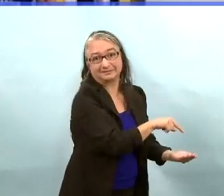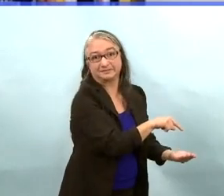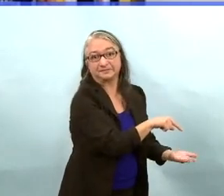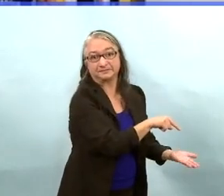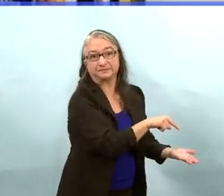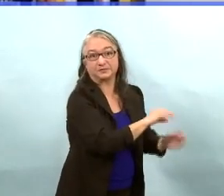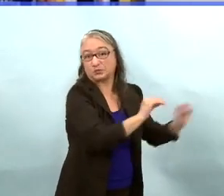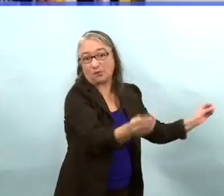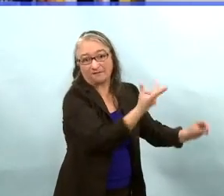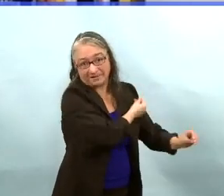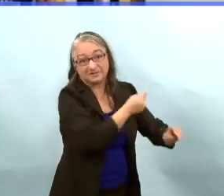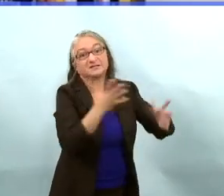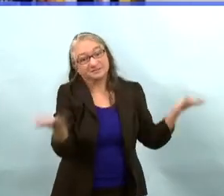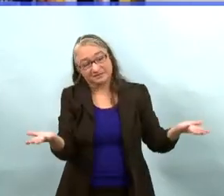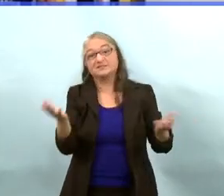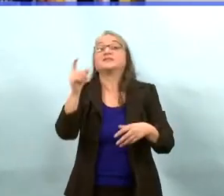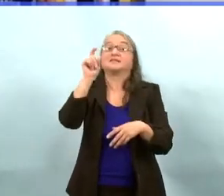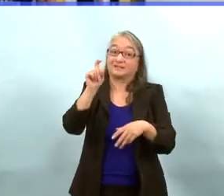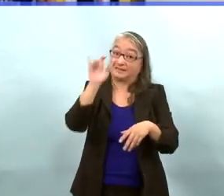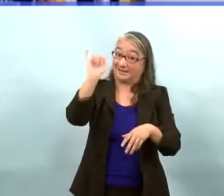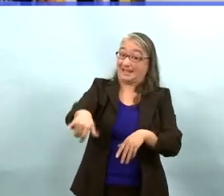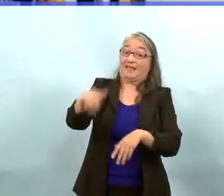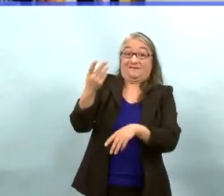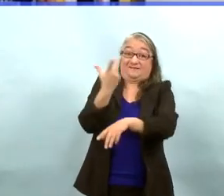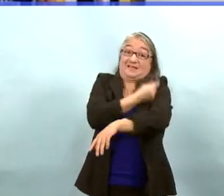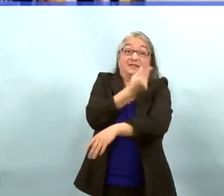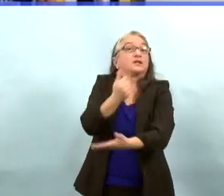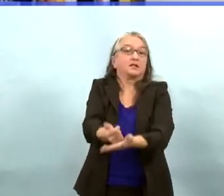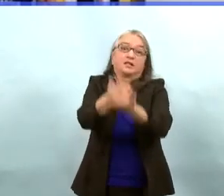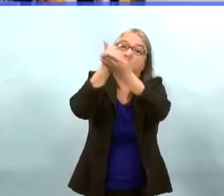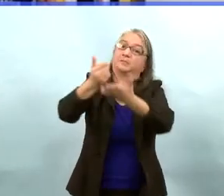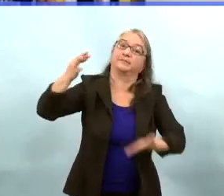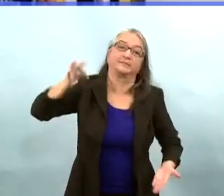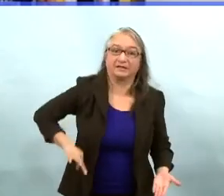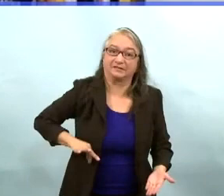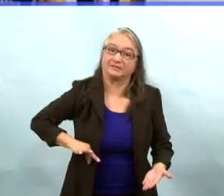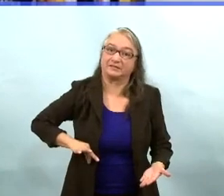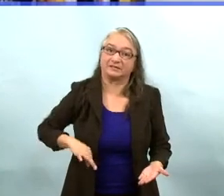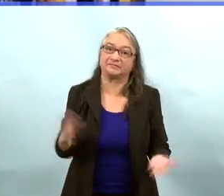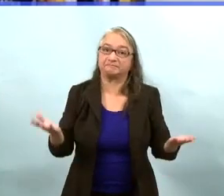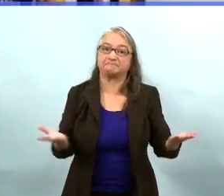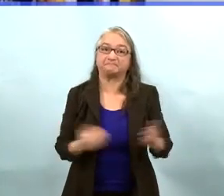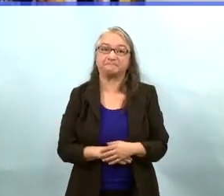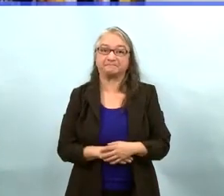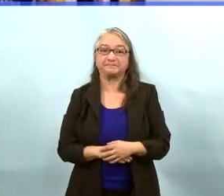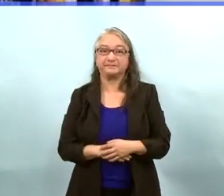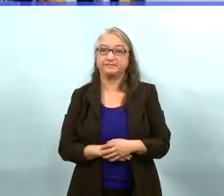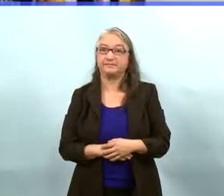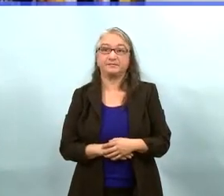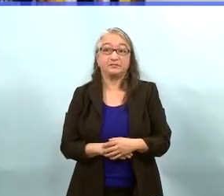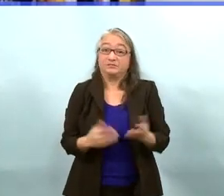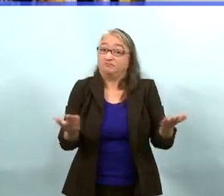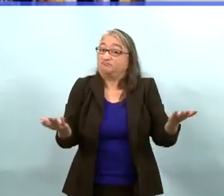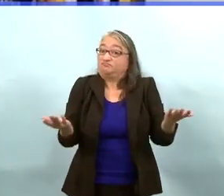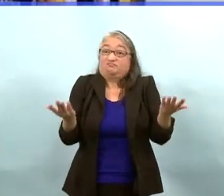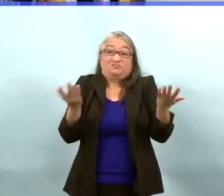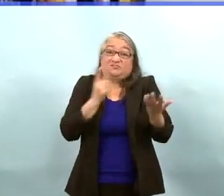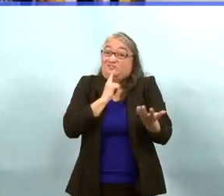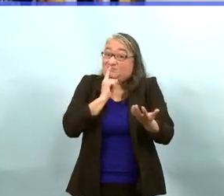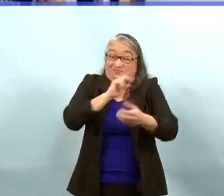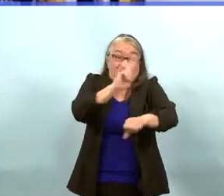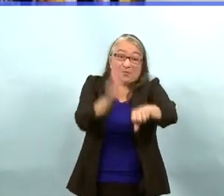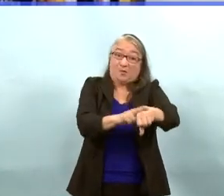Dans les écoles primaires, on a vu une petite baisse, mais c'est encore rien comparé à ce qu'on voit dans les écoles secondaires. Donc, on voit que